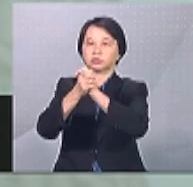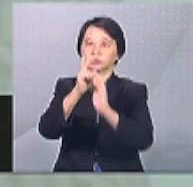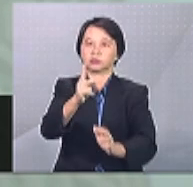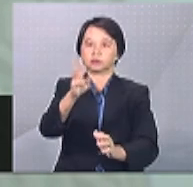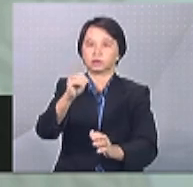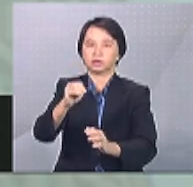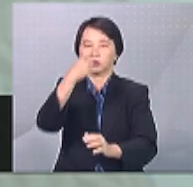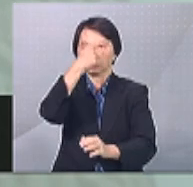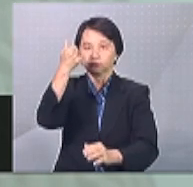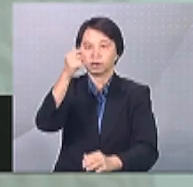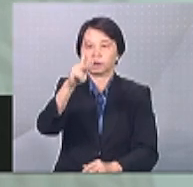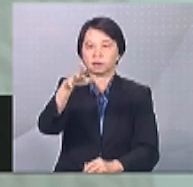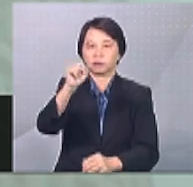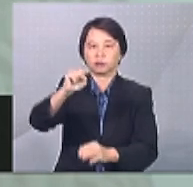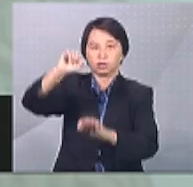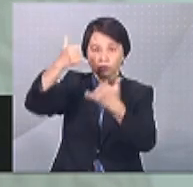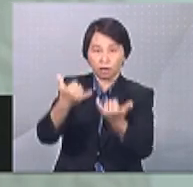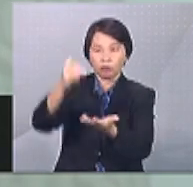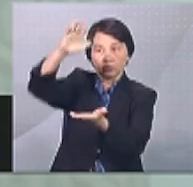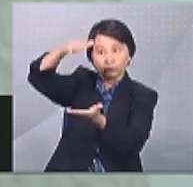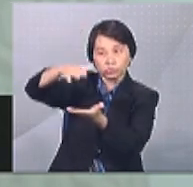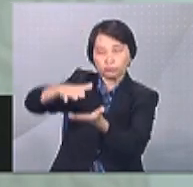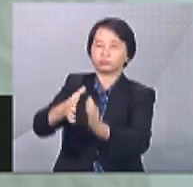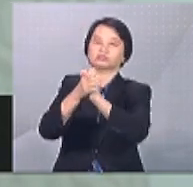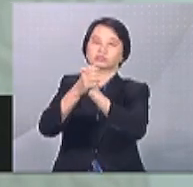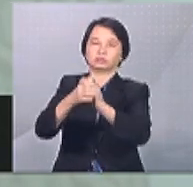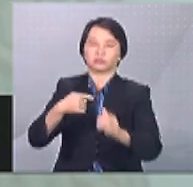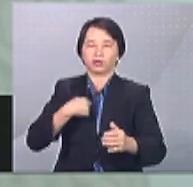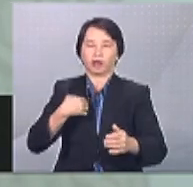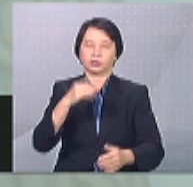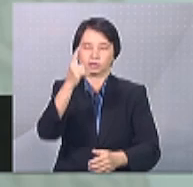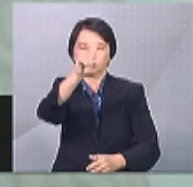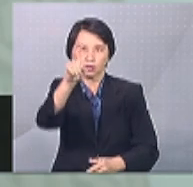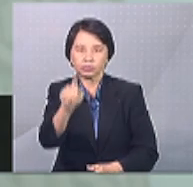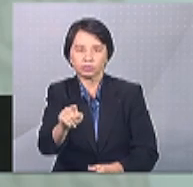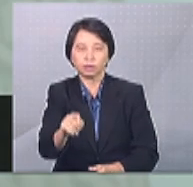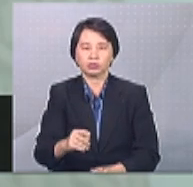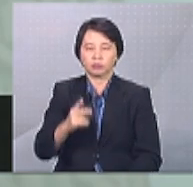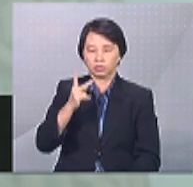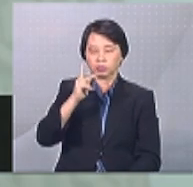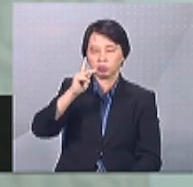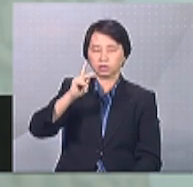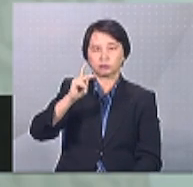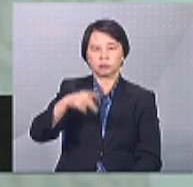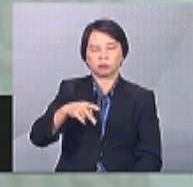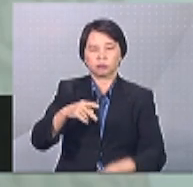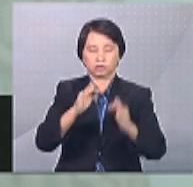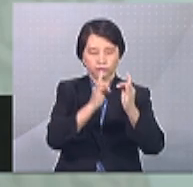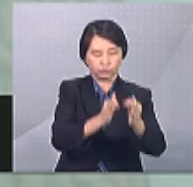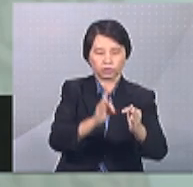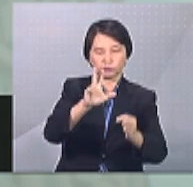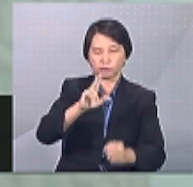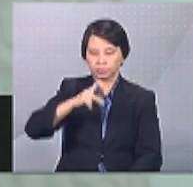penurunan kes positif dan peningkatan kes sembuh. Saya ada dua soalan di sini, ya. PKP fasa ketiga dimulakan